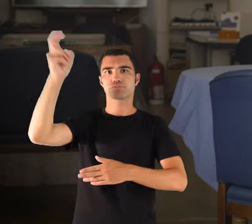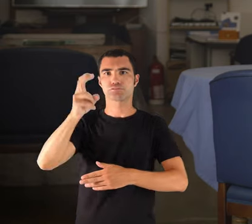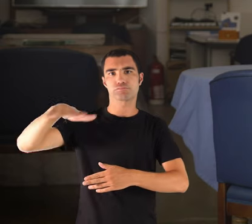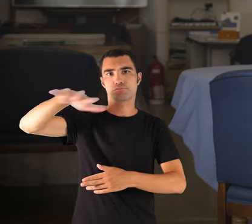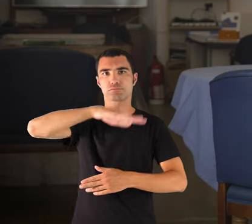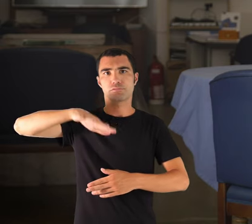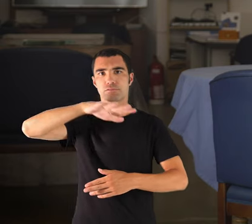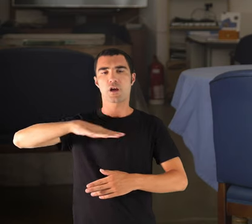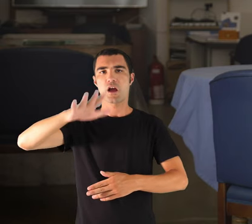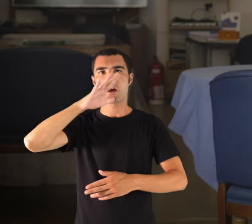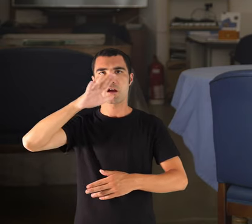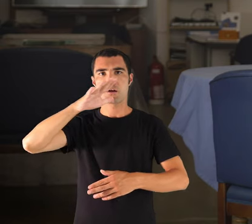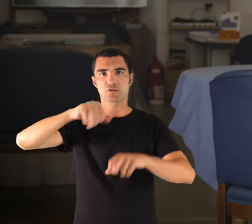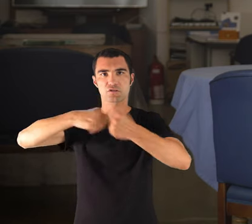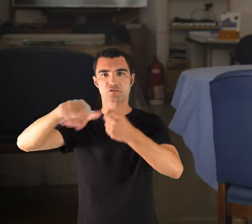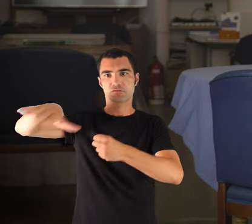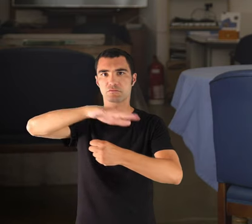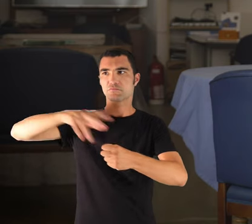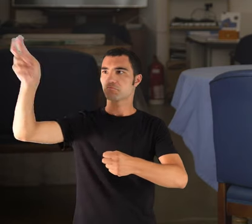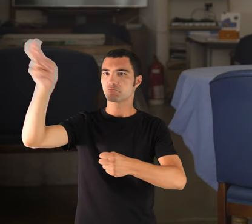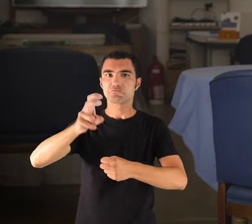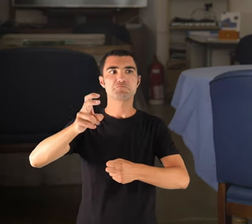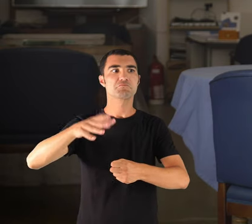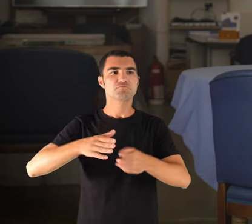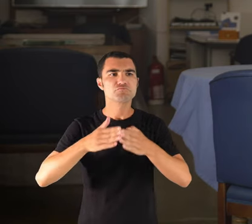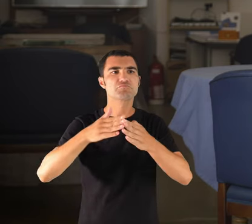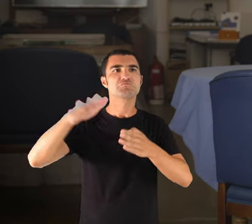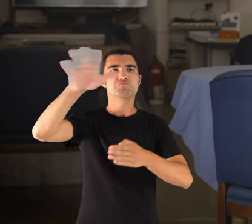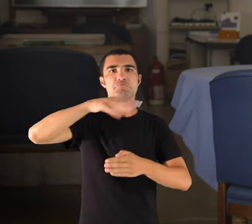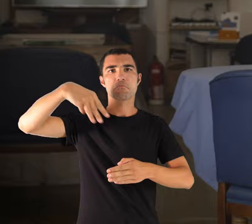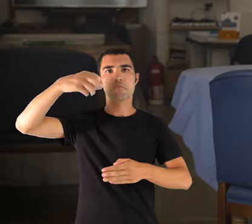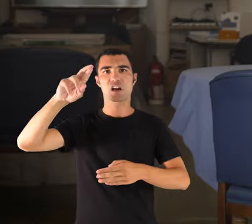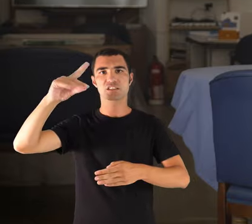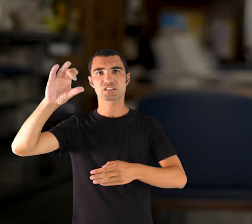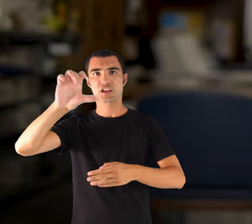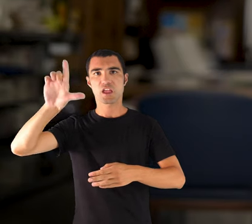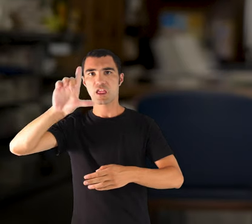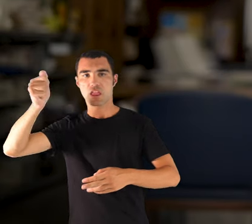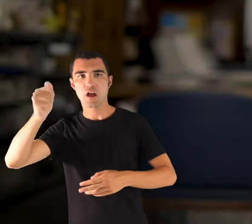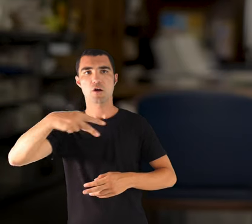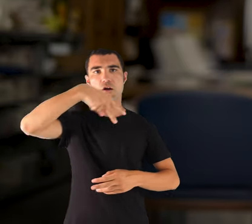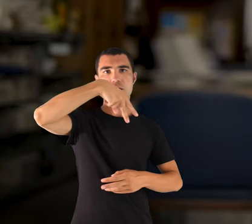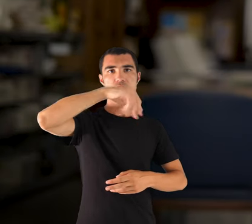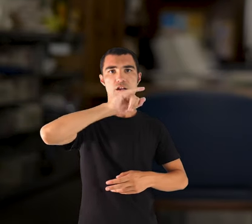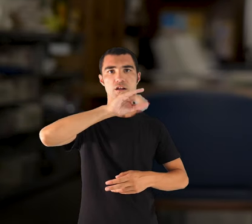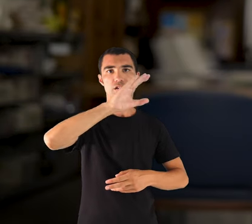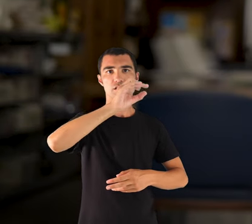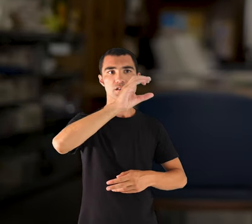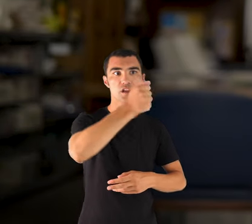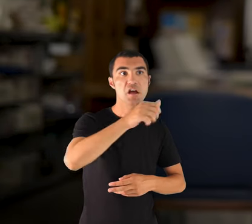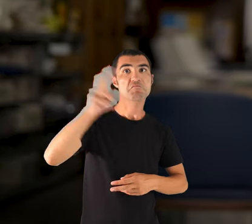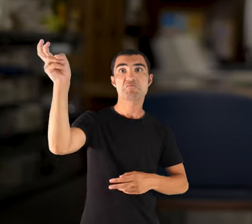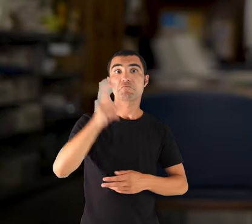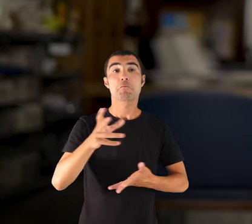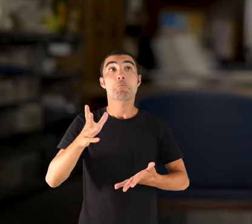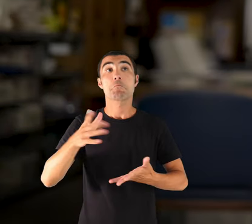a Ceuta, a Marsella, a Niça, molt poc, però és que Esport